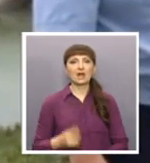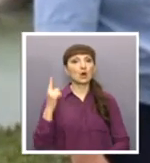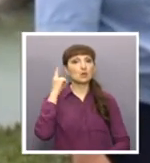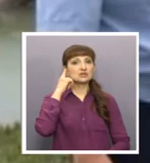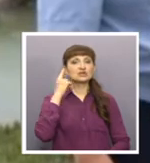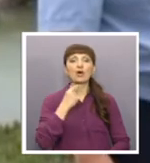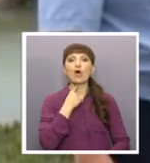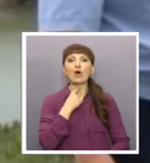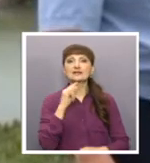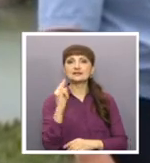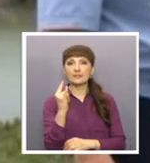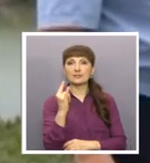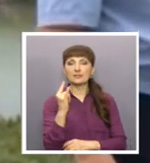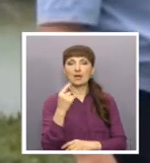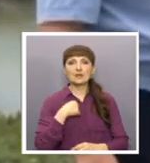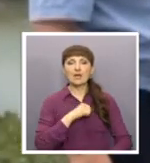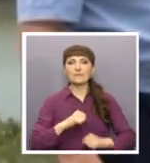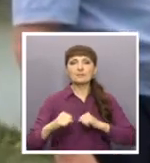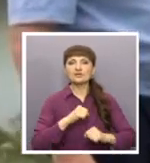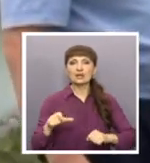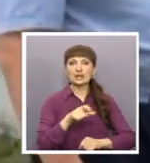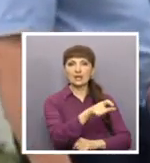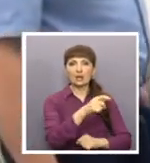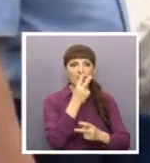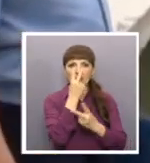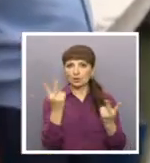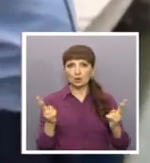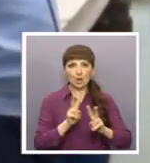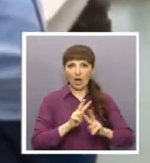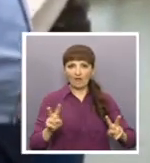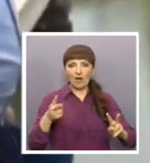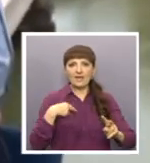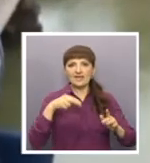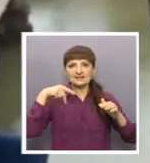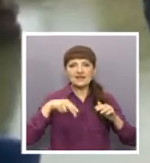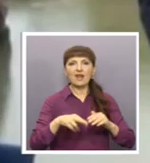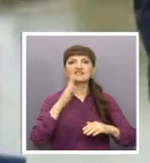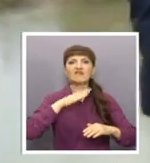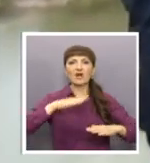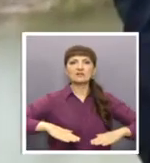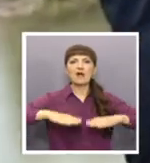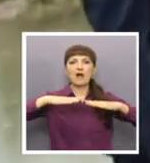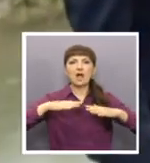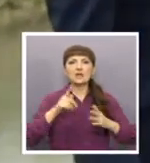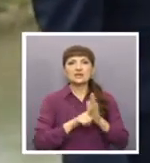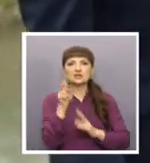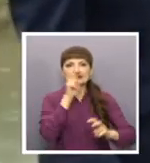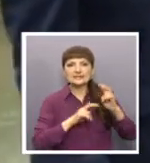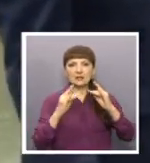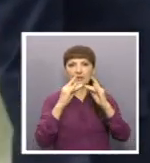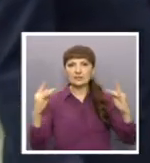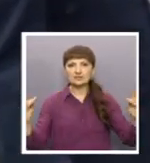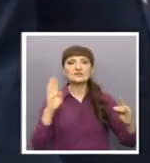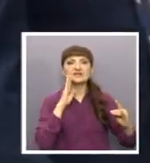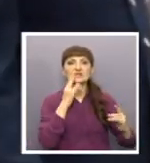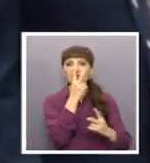Услышав голоса маленьких детей, я прибежал к реке. Не увидев никого по течению, я залез в воду и стал искать под этим мостом. Девочки нигде